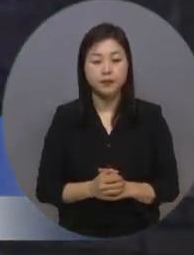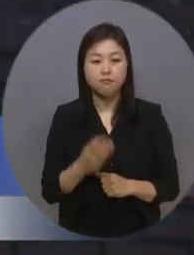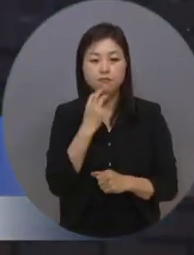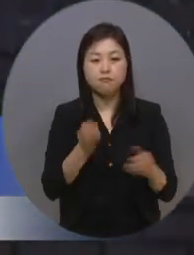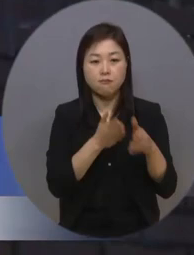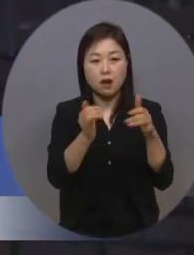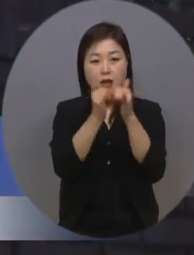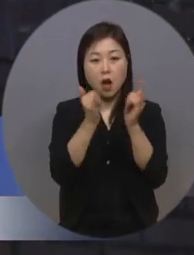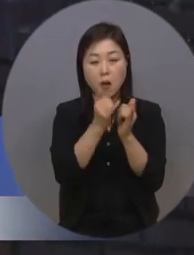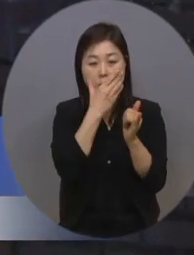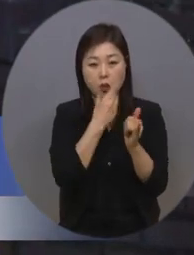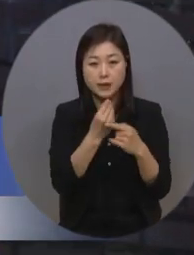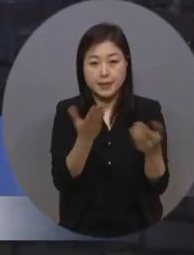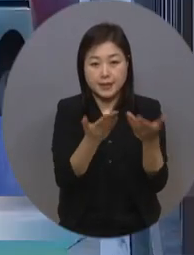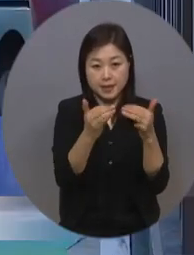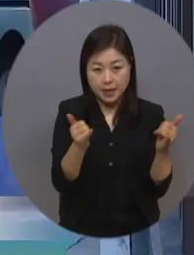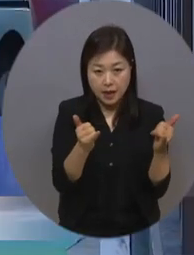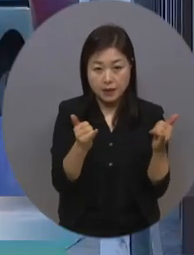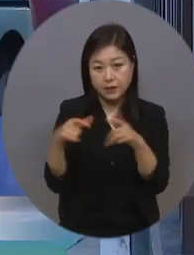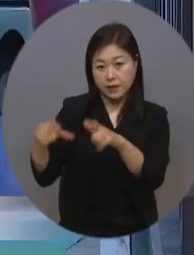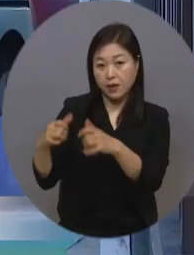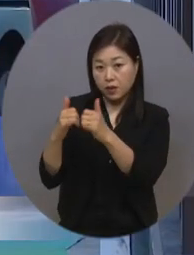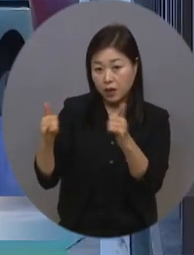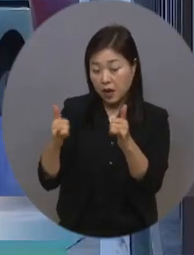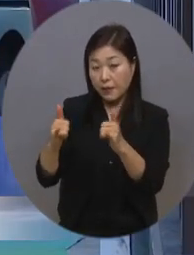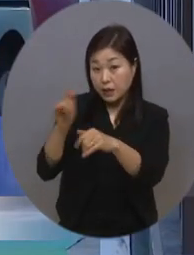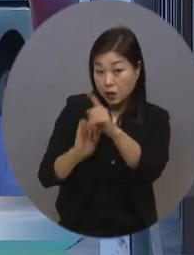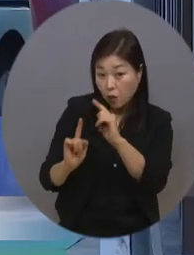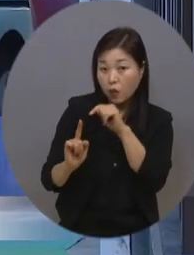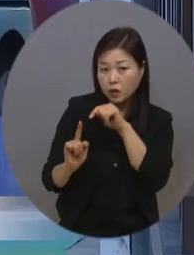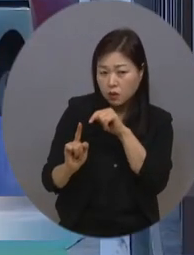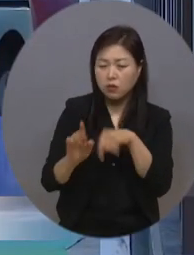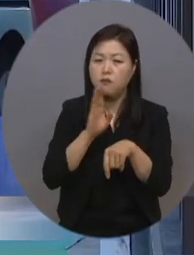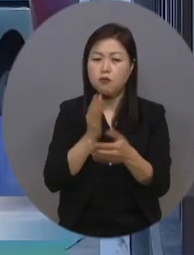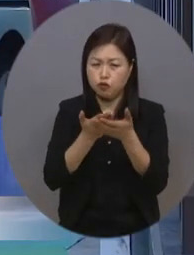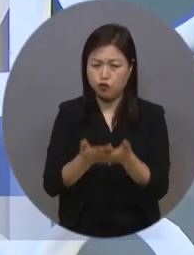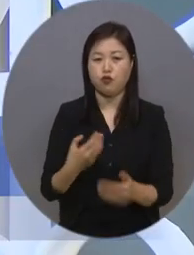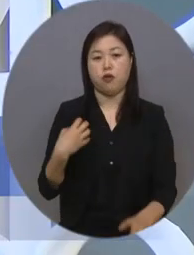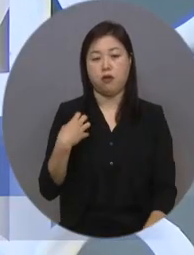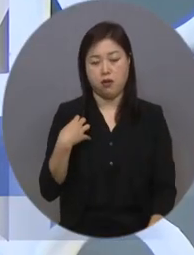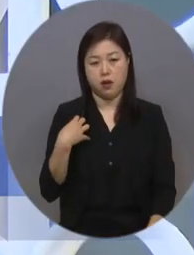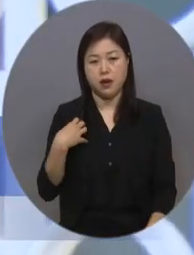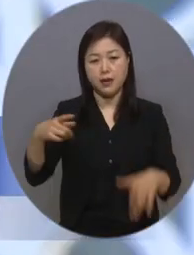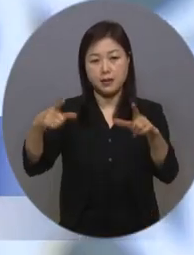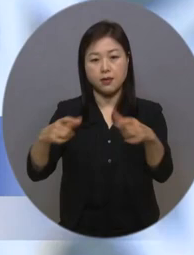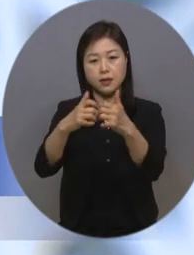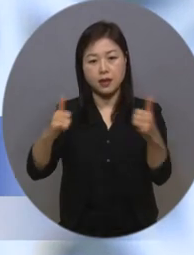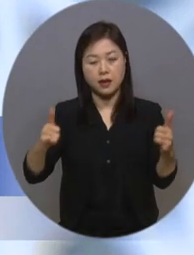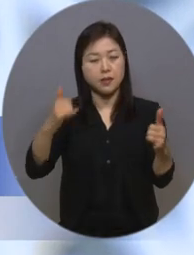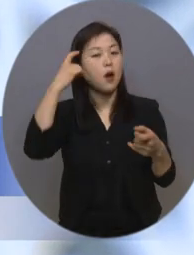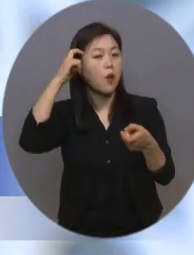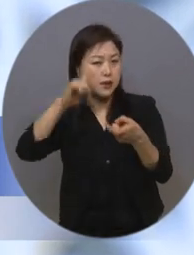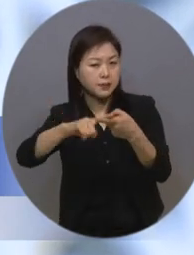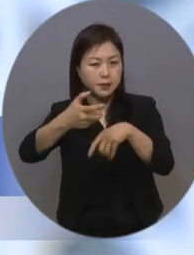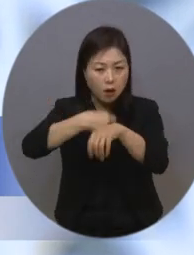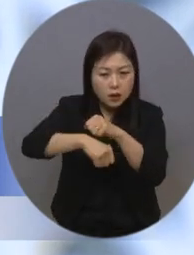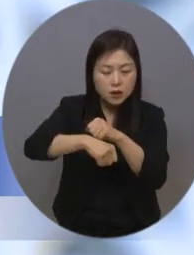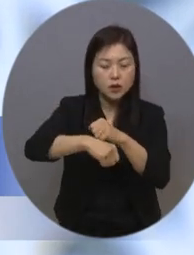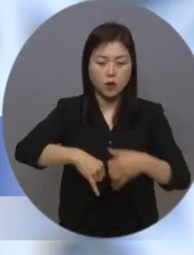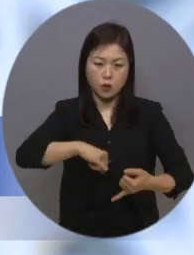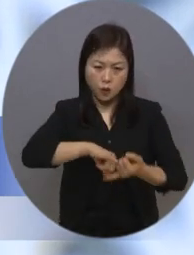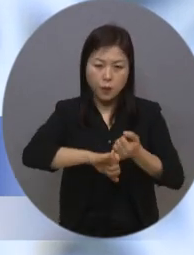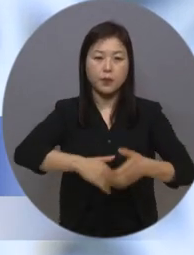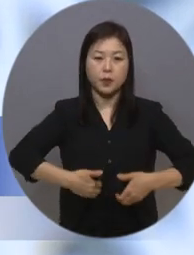사회복지 종사자와 도민의 신고나 제보가 결정적 역할을 하는 만큼 도민들의 적극적인 관심이